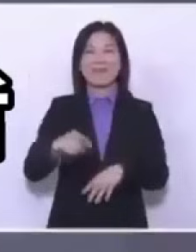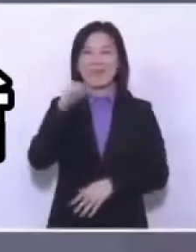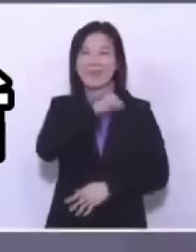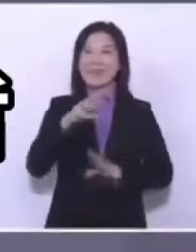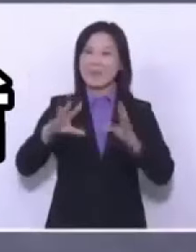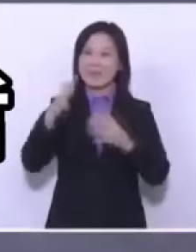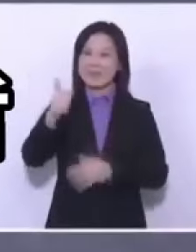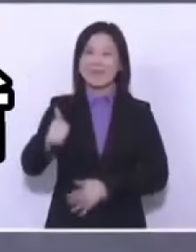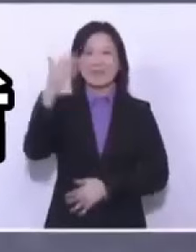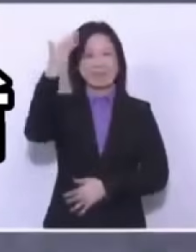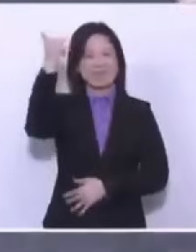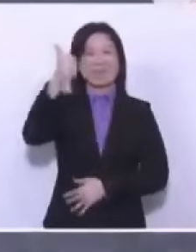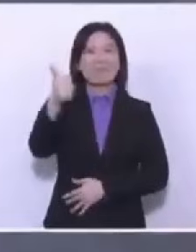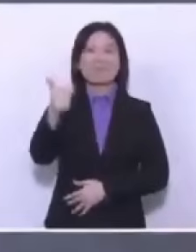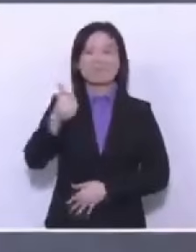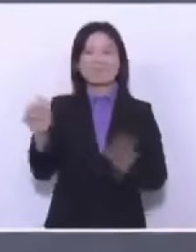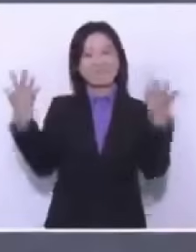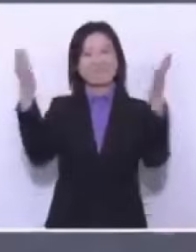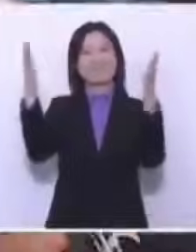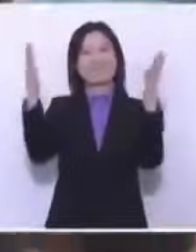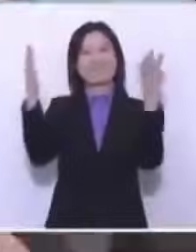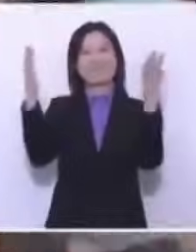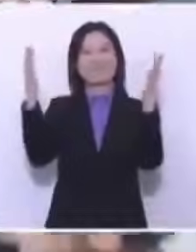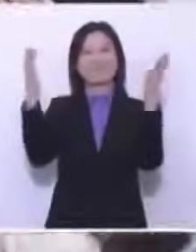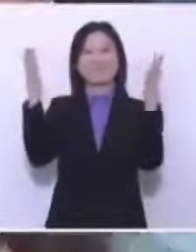柯文哲。